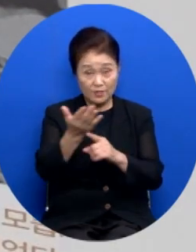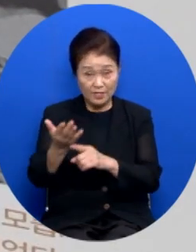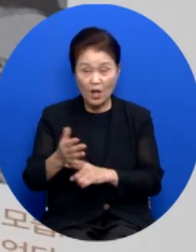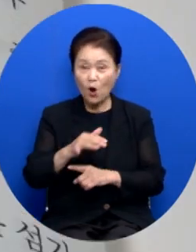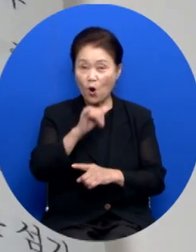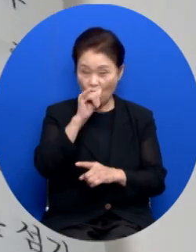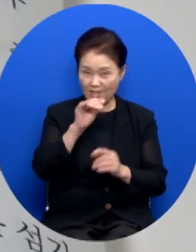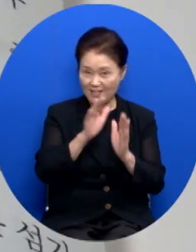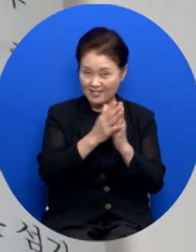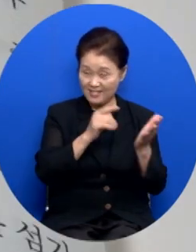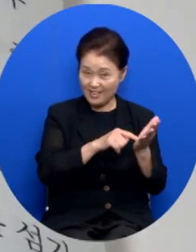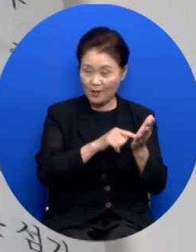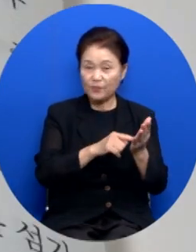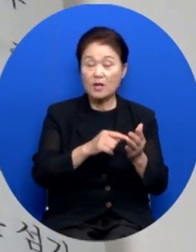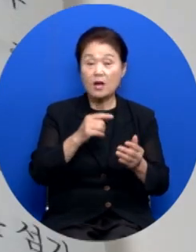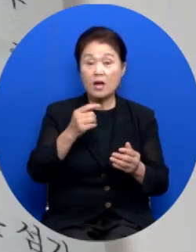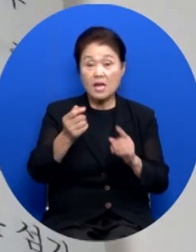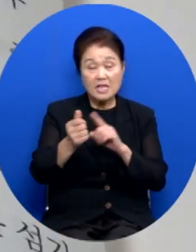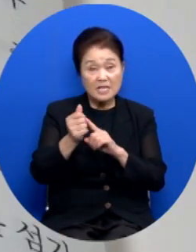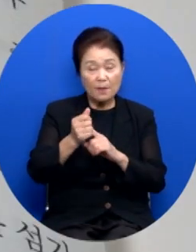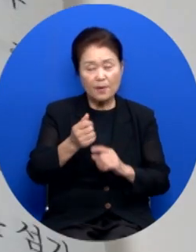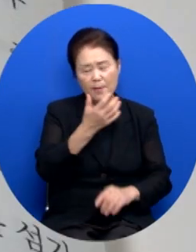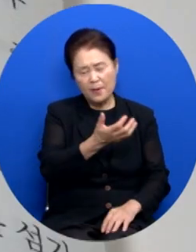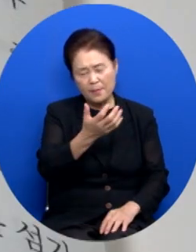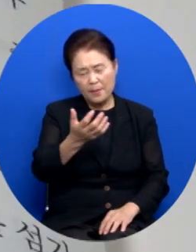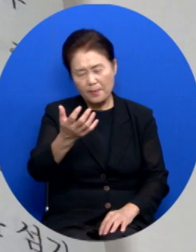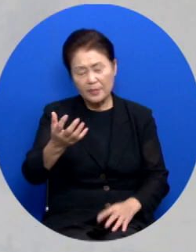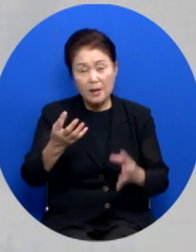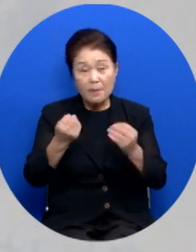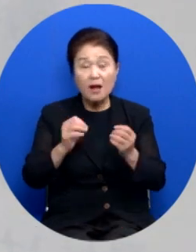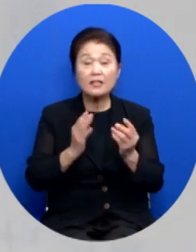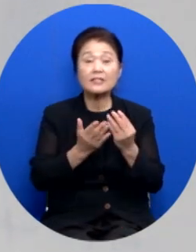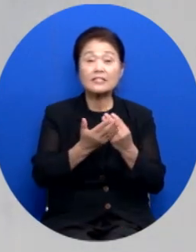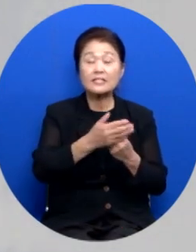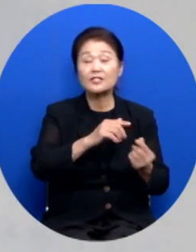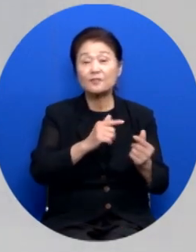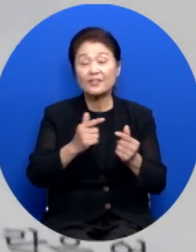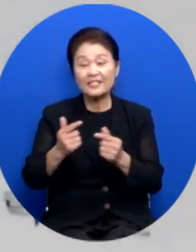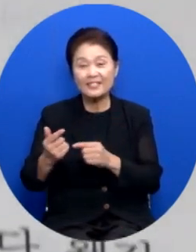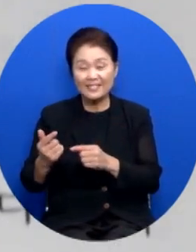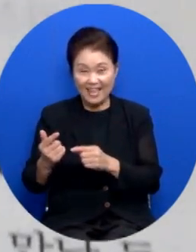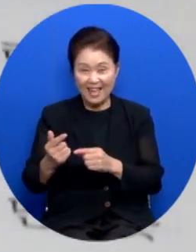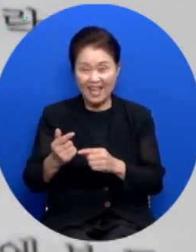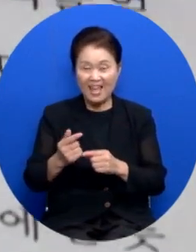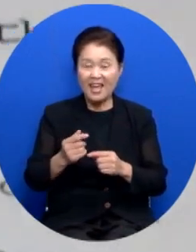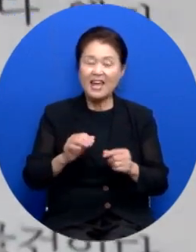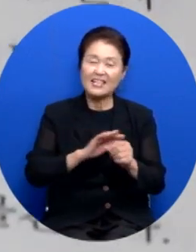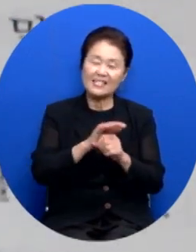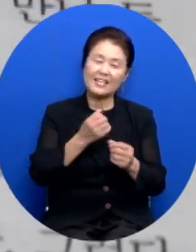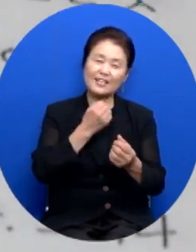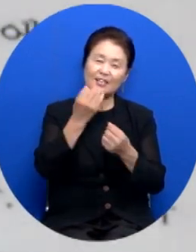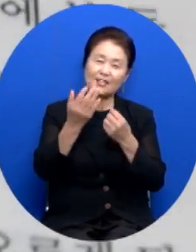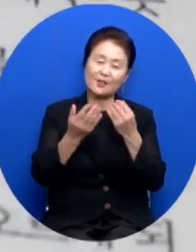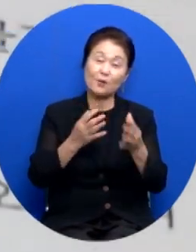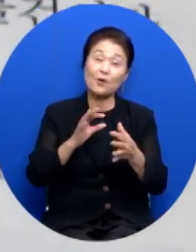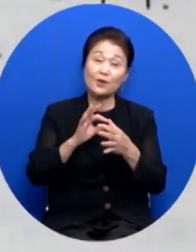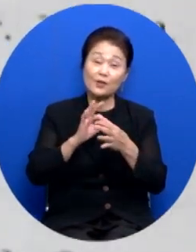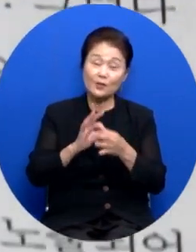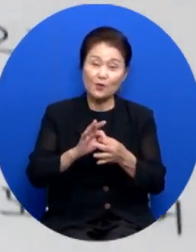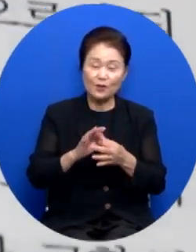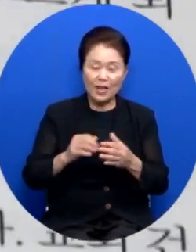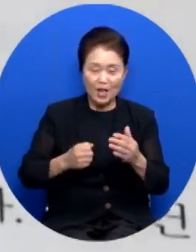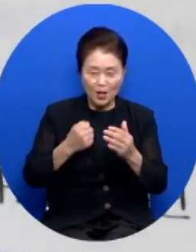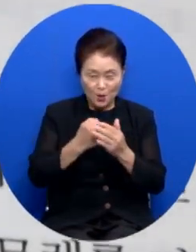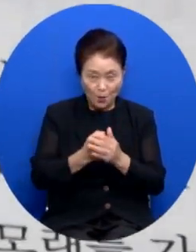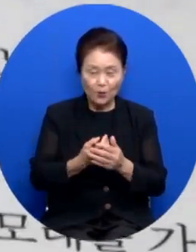풀어냅니다. 그가 다녔던 수많은 섬에서 피어난 섬김과 사랑의 고백을 통해 우리 삶의 도전과 용기를